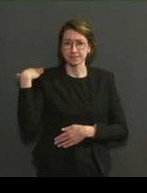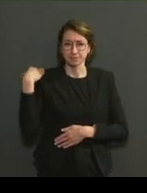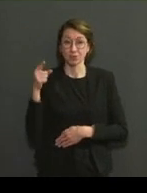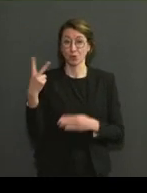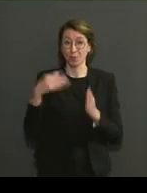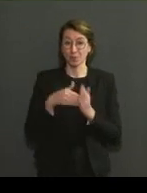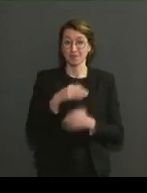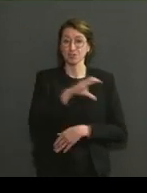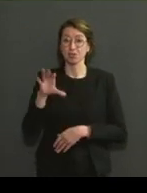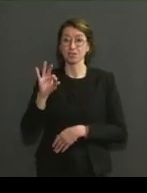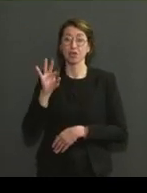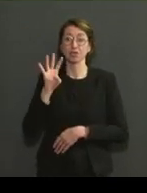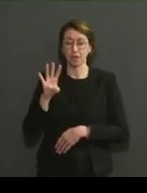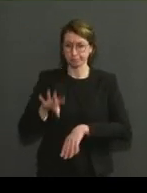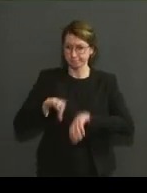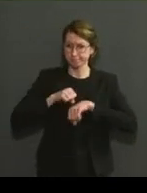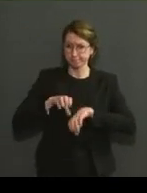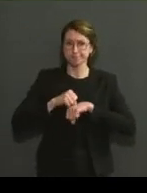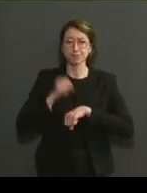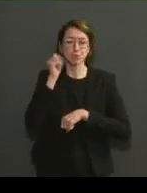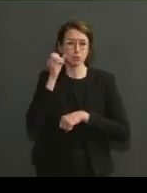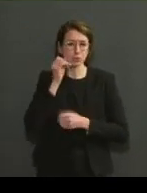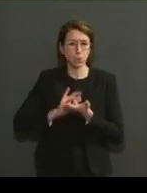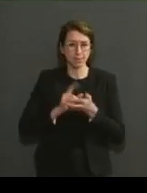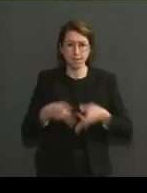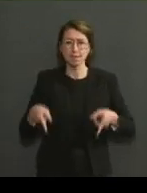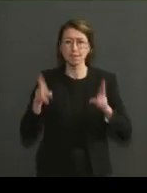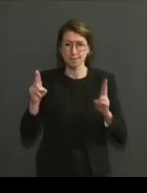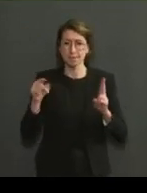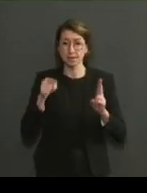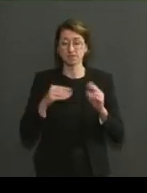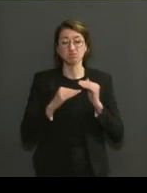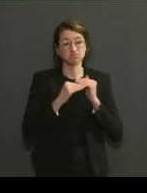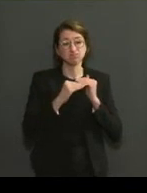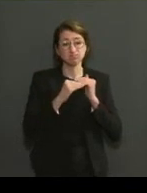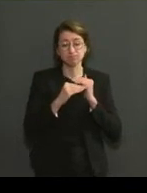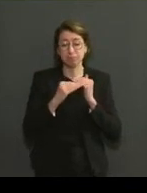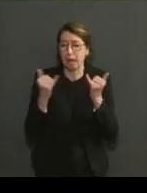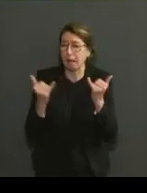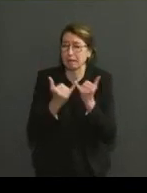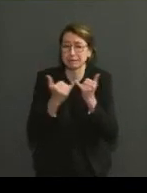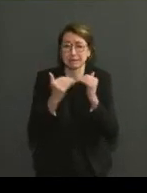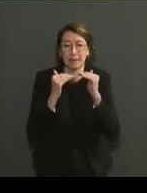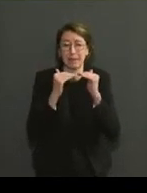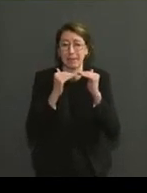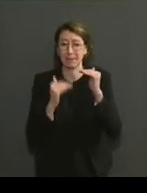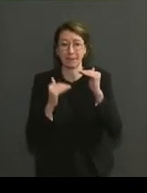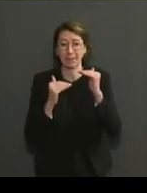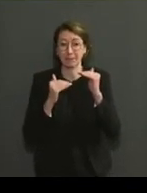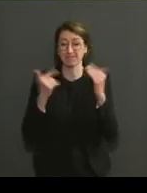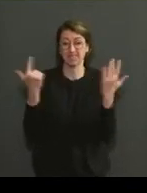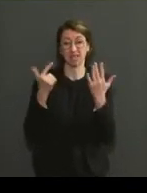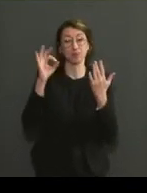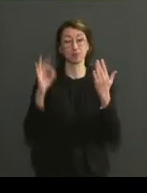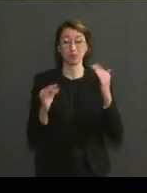jour. Ceci reste une tendance à la diminution. Cette diminution est modeste et de l'ordre de 7%.